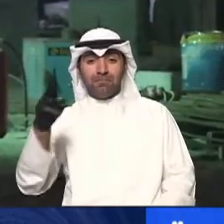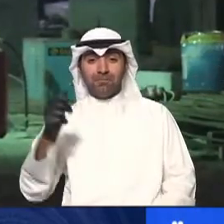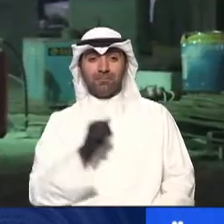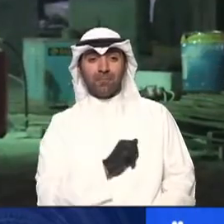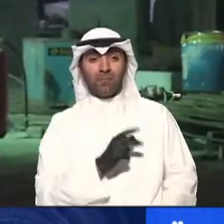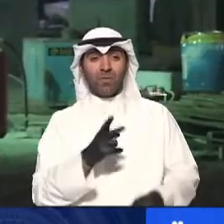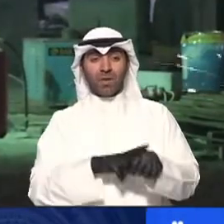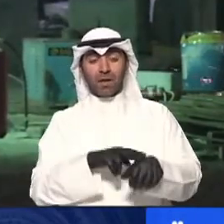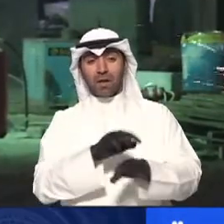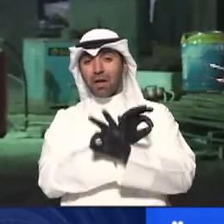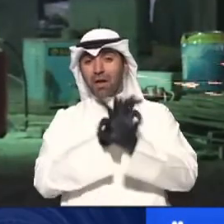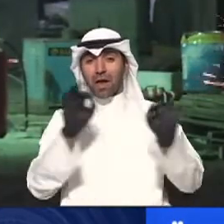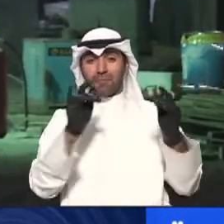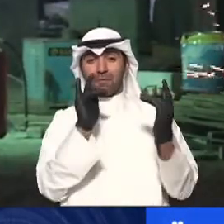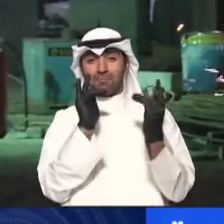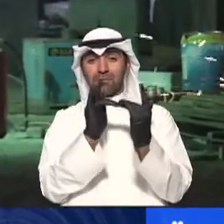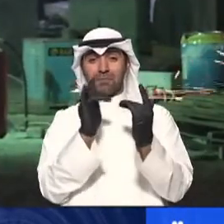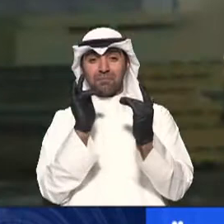للهانديكاب